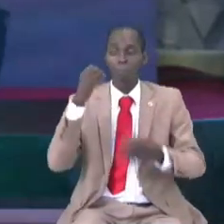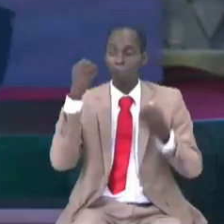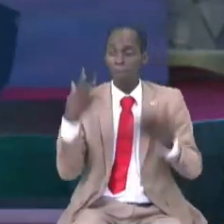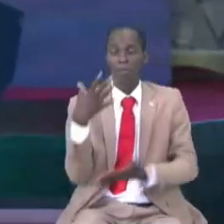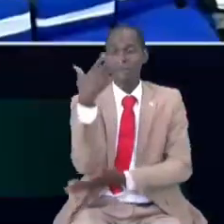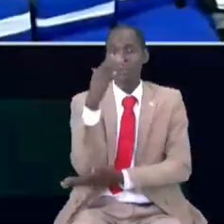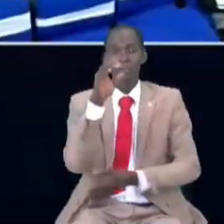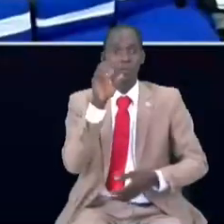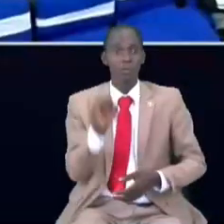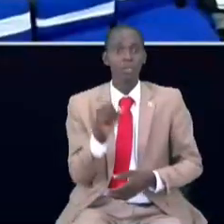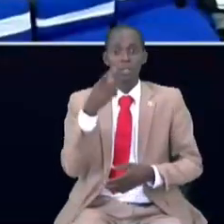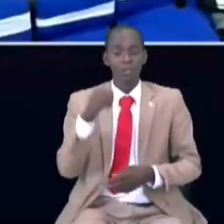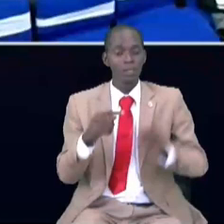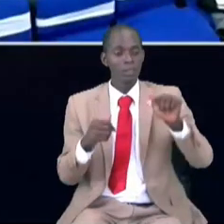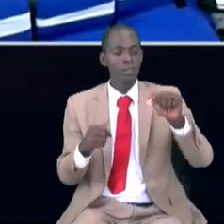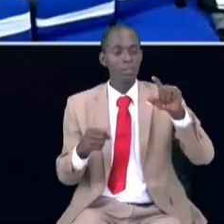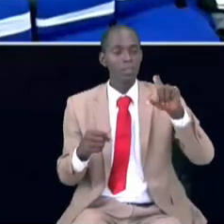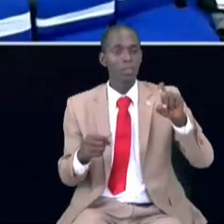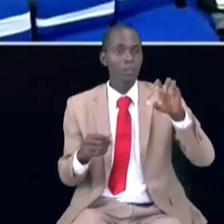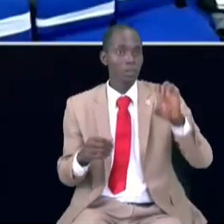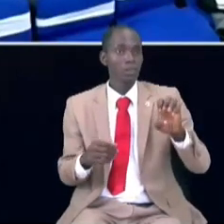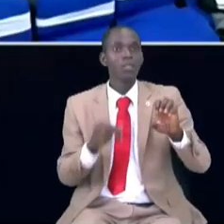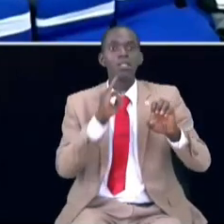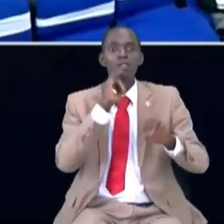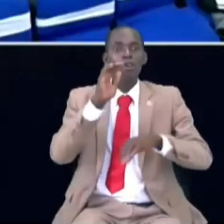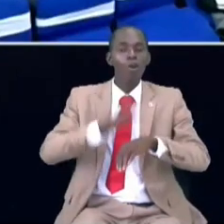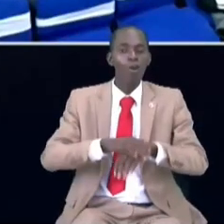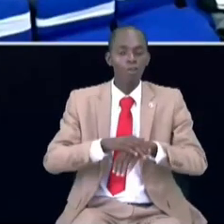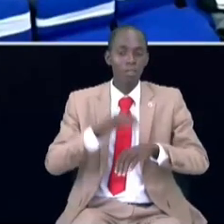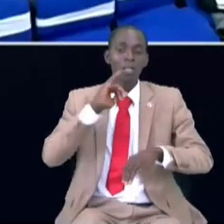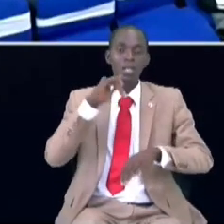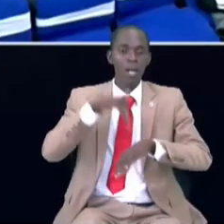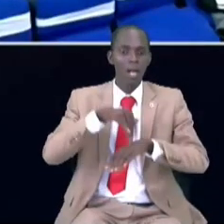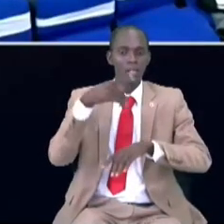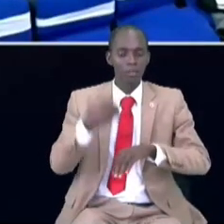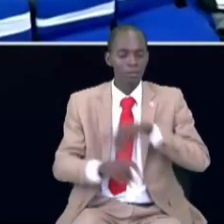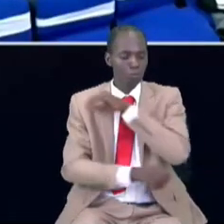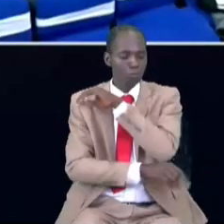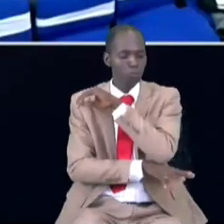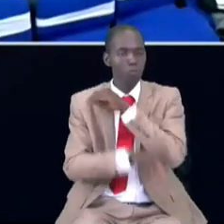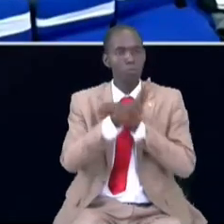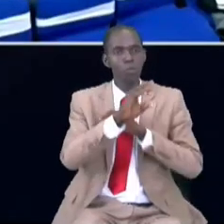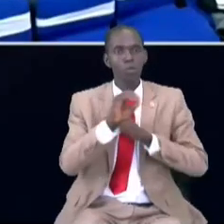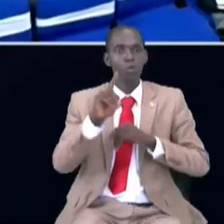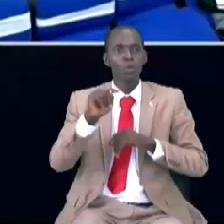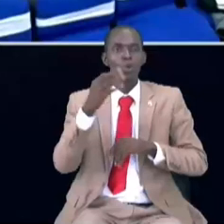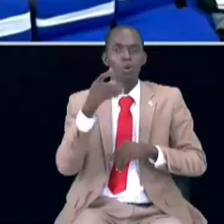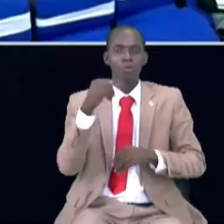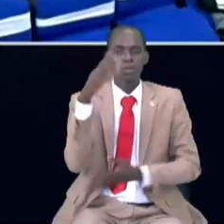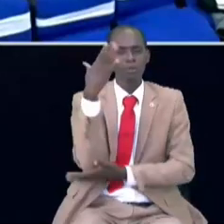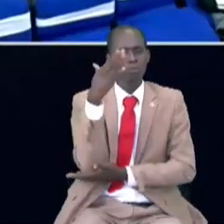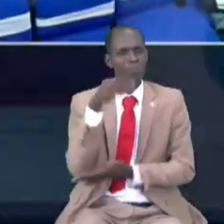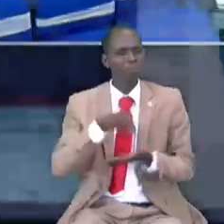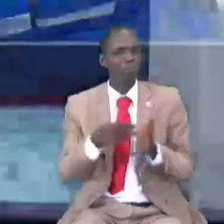la racine des arbres. Ça veut dire quoi? Ce qui veut dire, c'est que voici un fermier